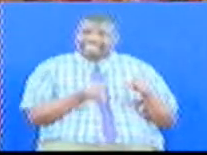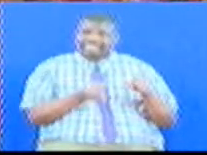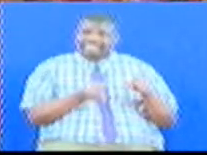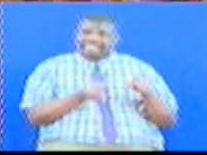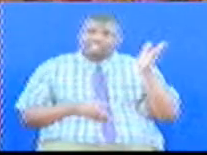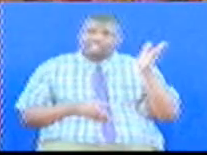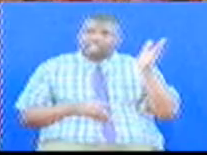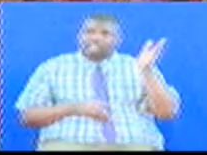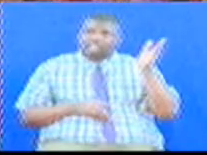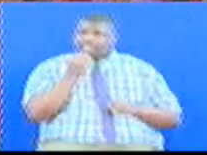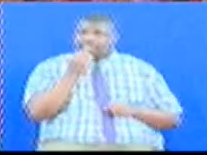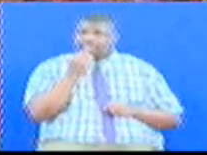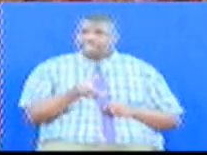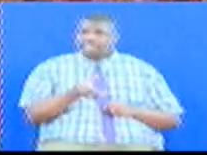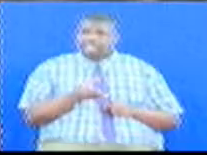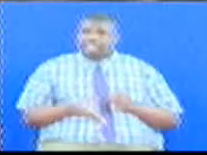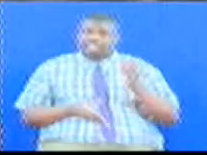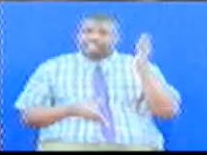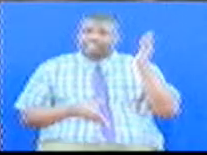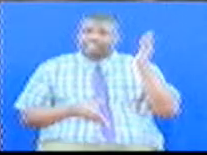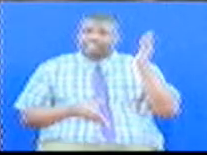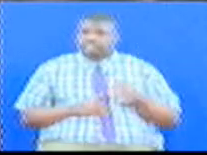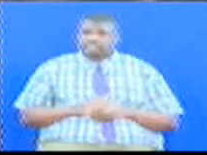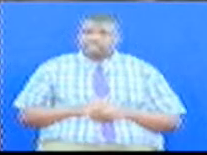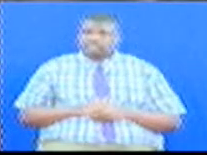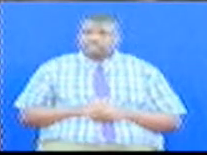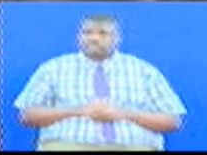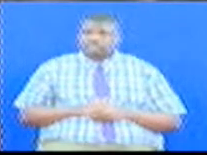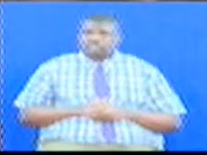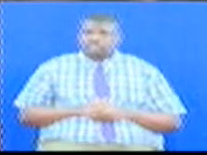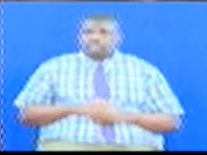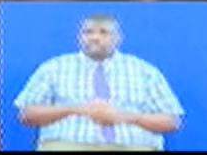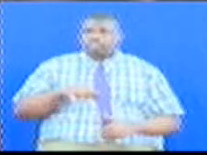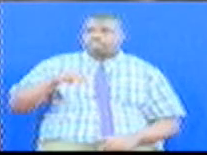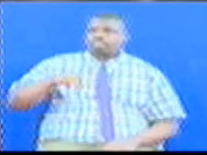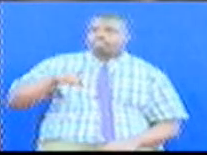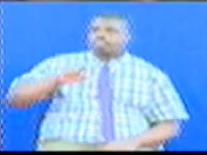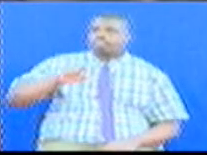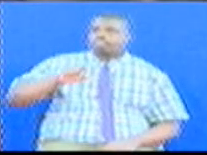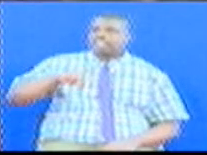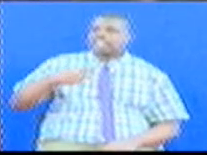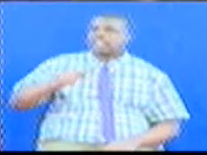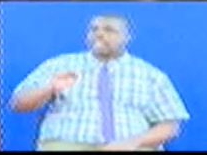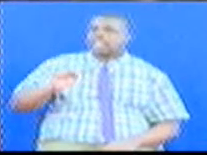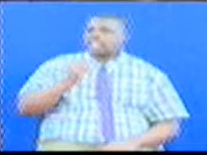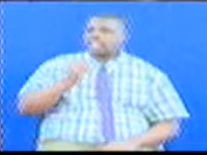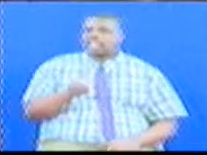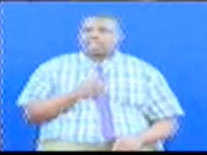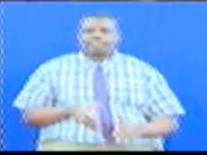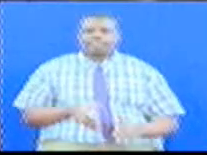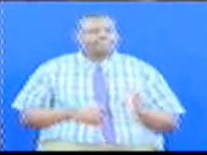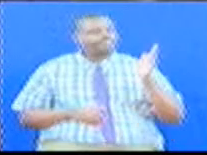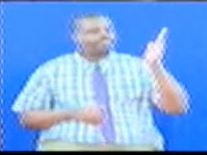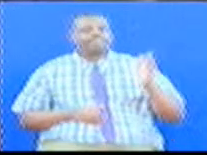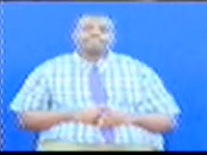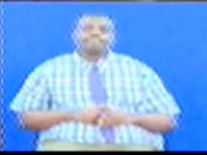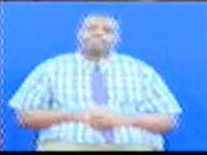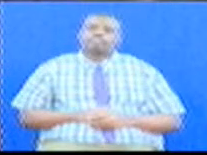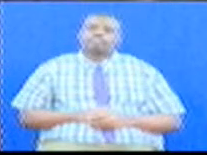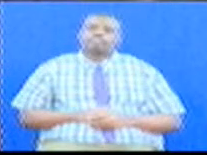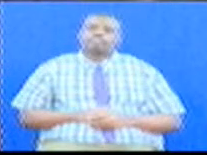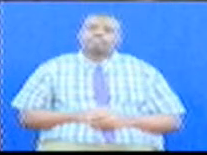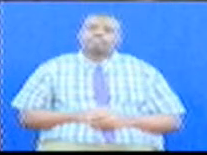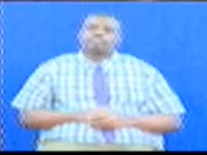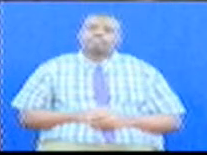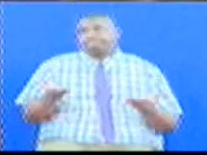haiharibu utaratibu wa katiba. Mheshimiwa Mlinga, kuna taarifa kutoka kwa Mheshimiwa Mchengera. Mheshimiwa Naibu